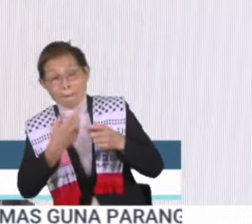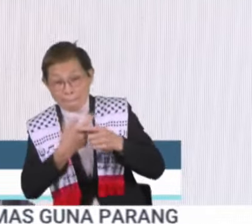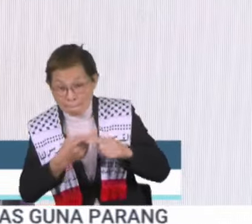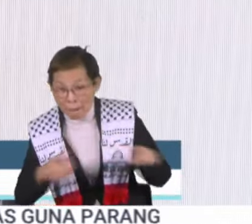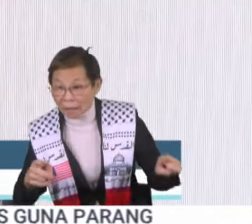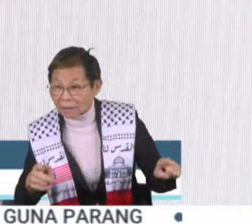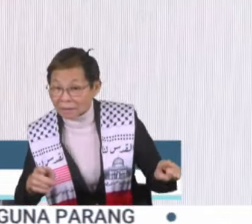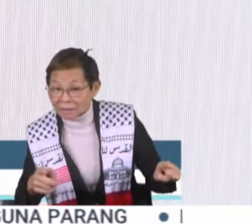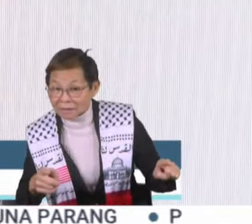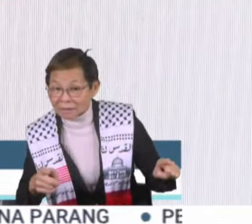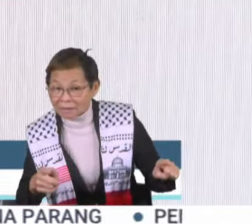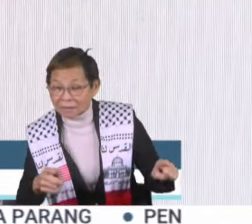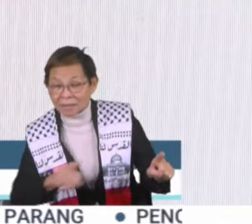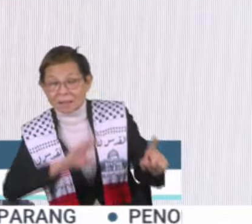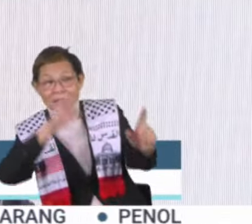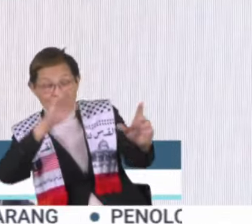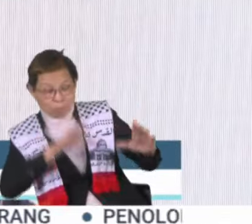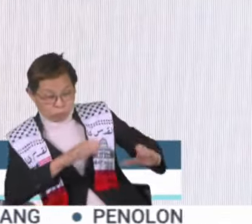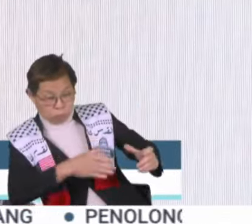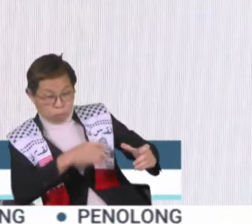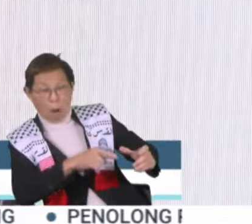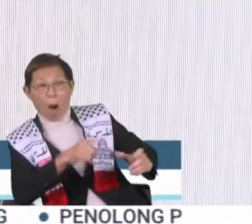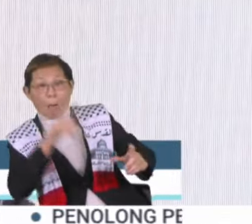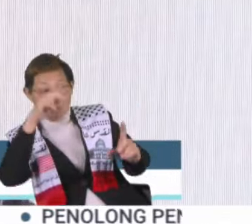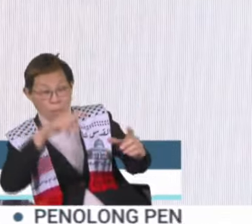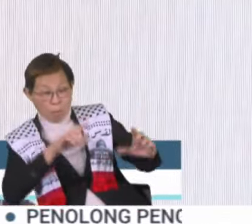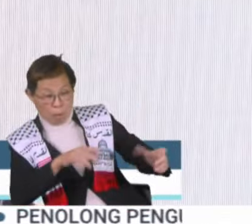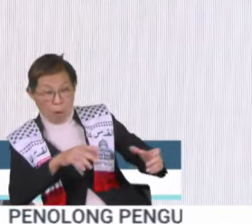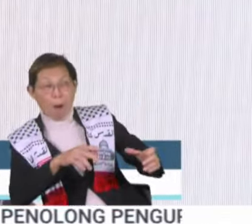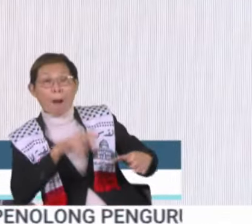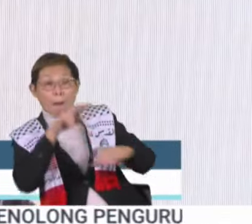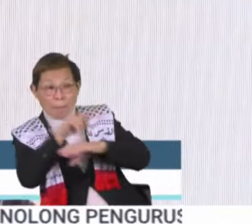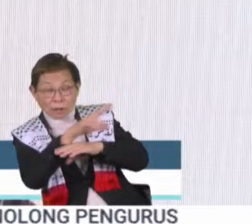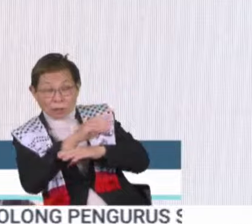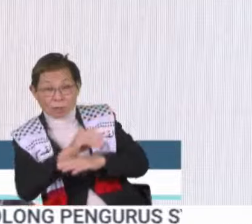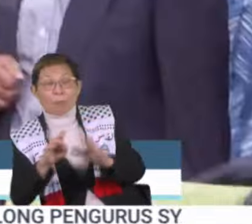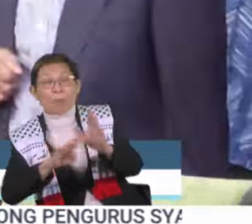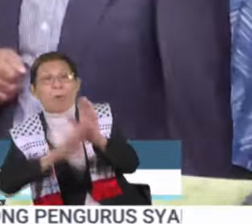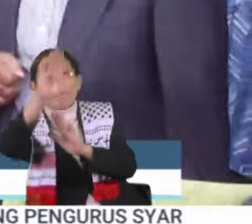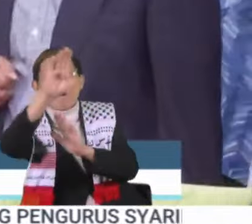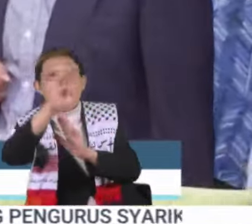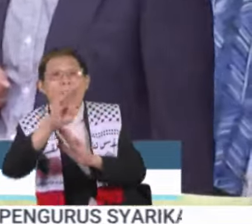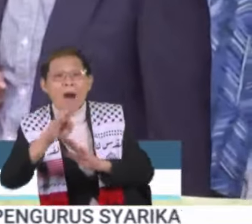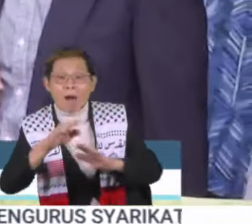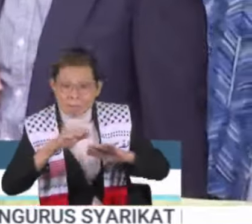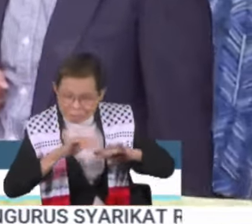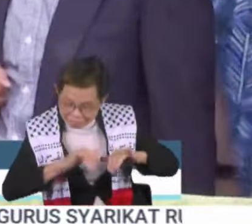tetapi ke arah pembangunan, pertumbuhan dan keseksamaan.